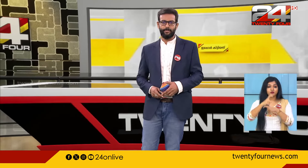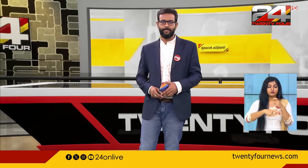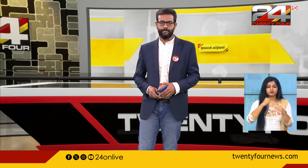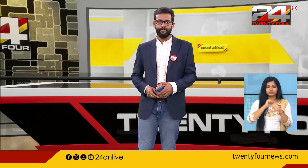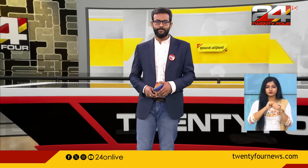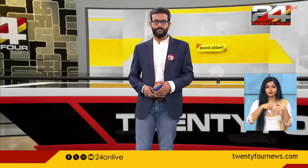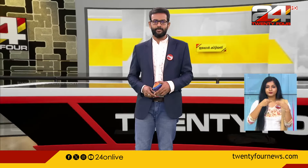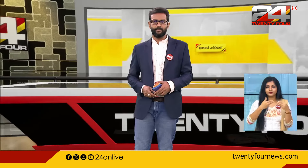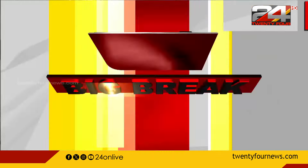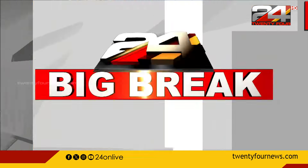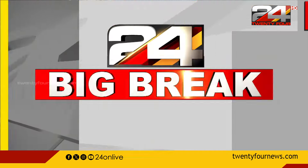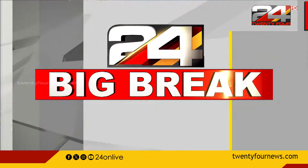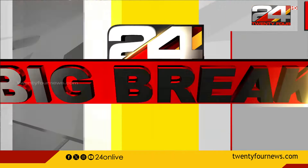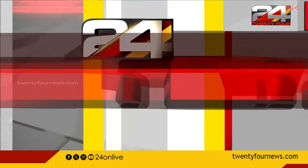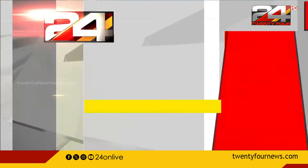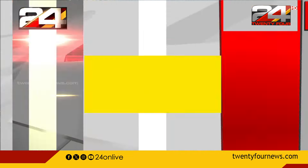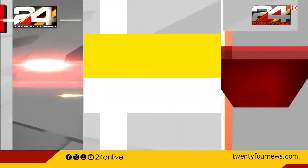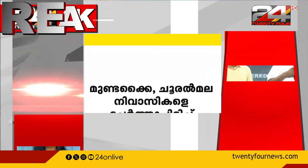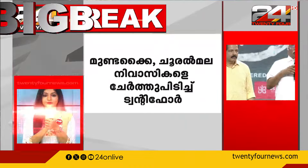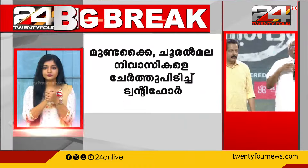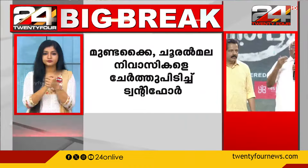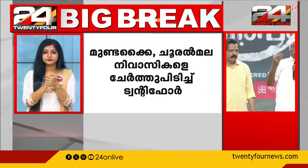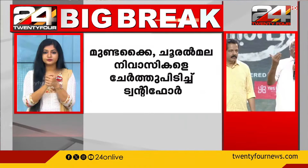നൽകും ഗോകുലം ഗ്രൂപ്പും